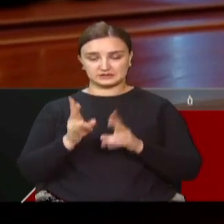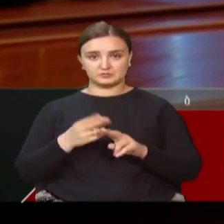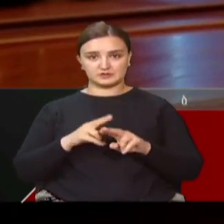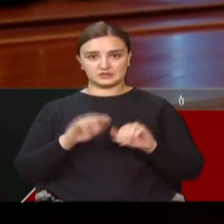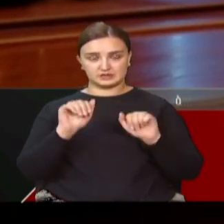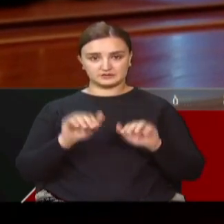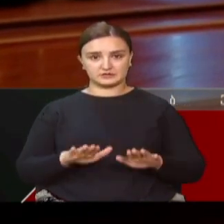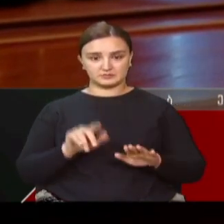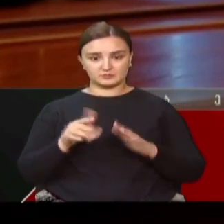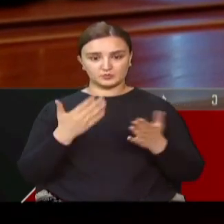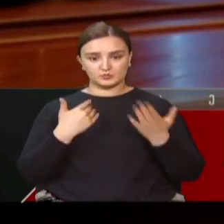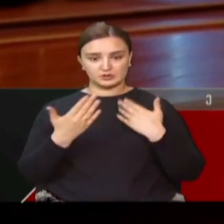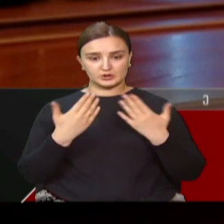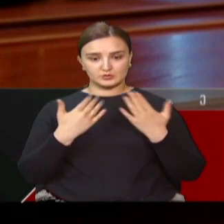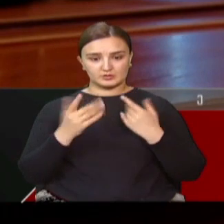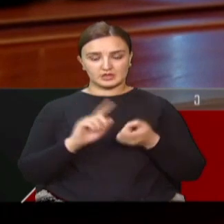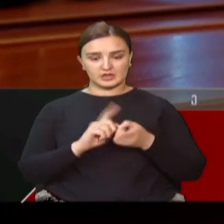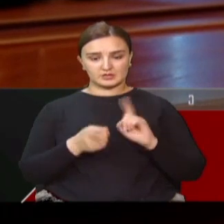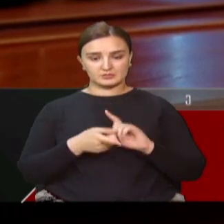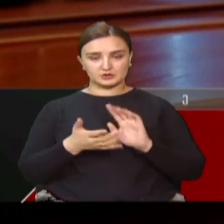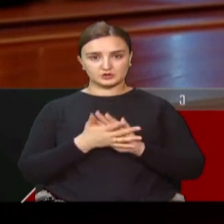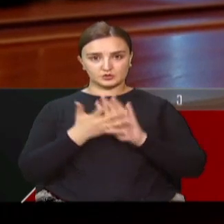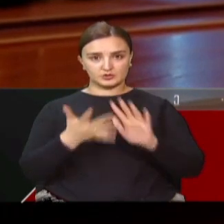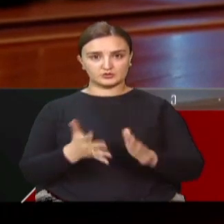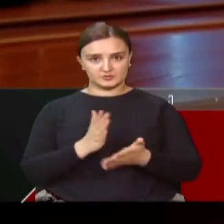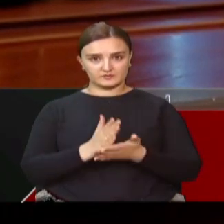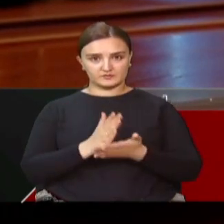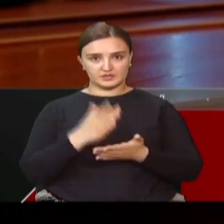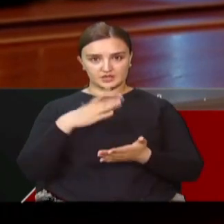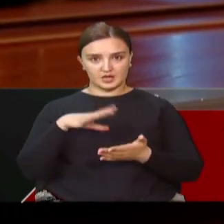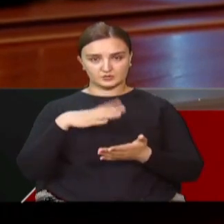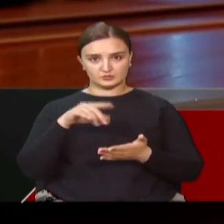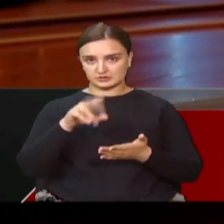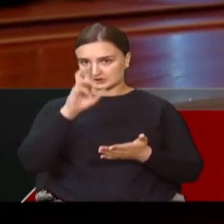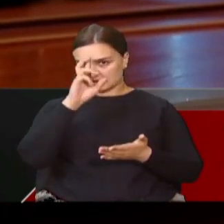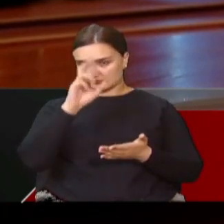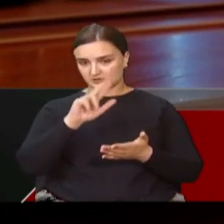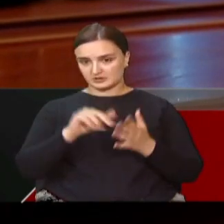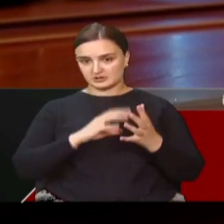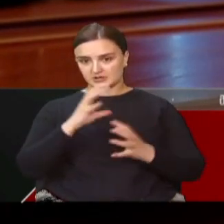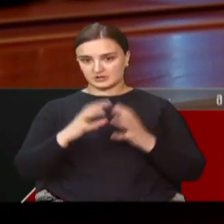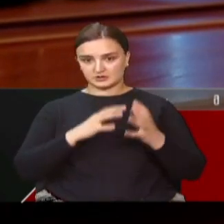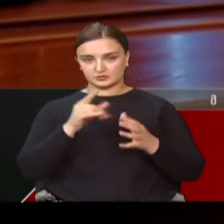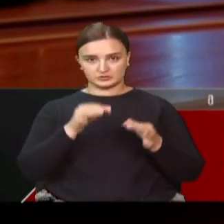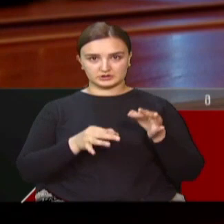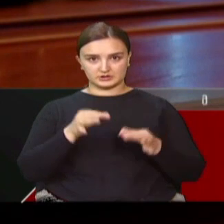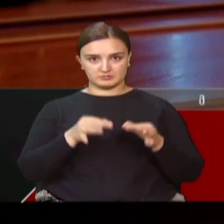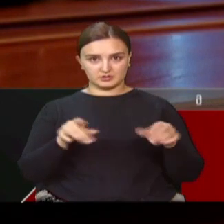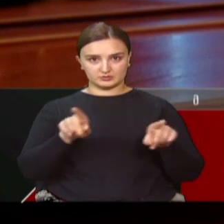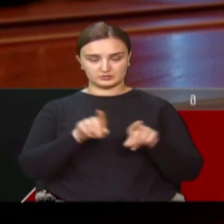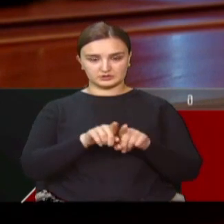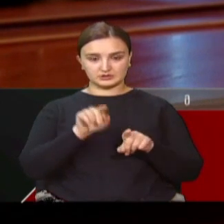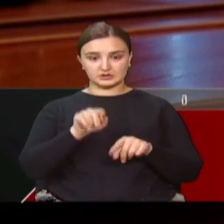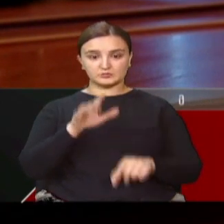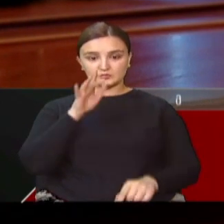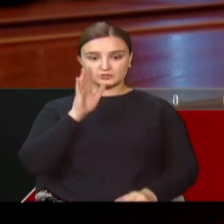გადაწყვეტილება ამ ურთიერთობებს, არამედ შეურაცხყოფას აყენებს ქართულ სახელმწიფოსაც და საერთაშორისო სასამართლოსაც. Მაშინ